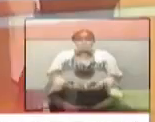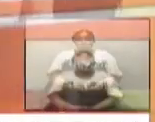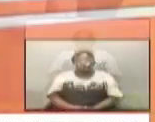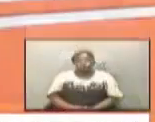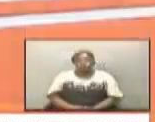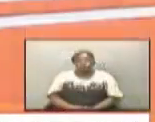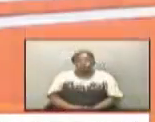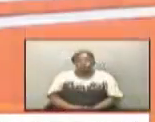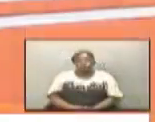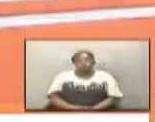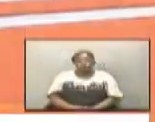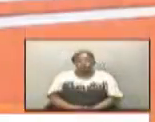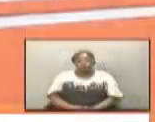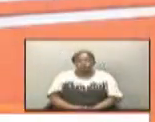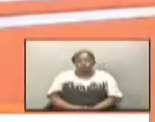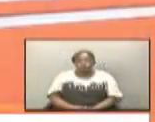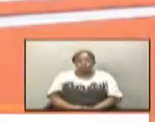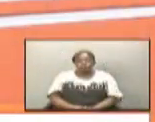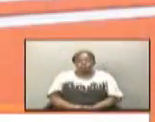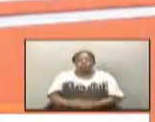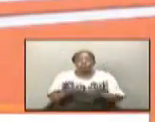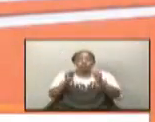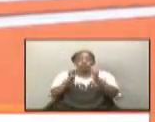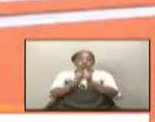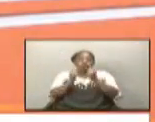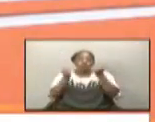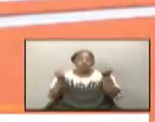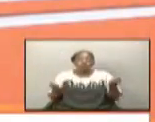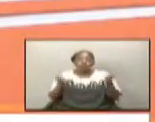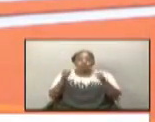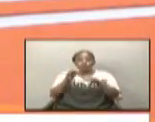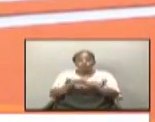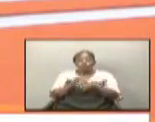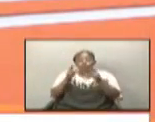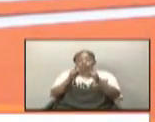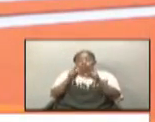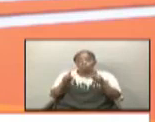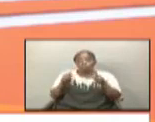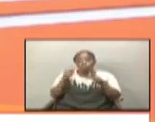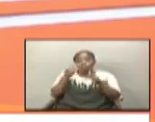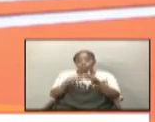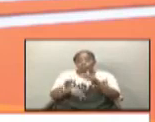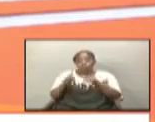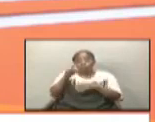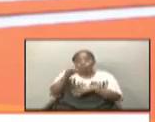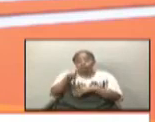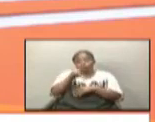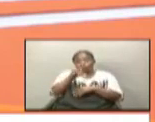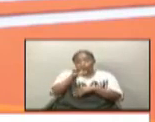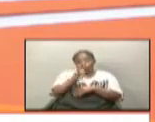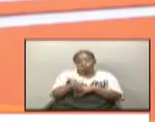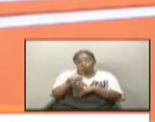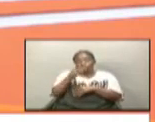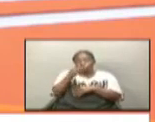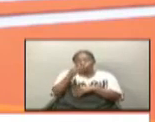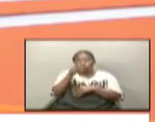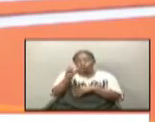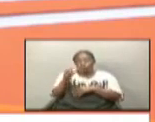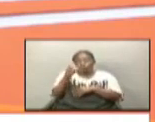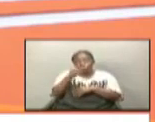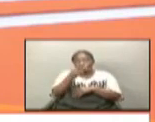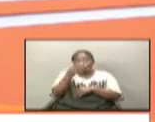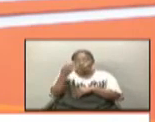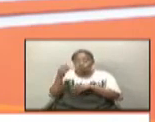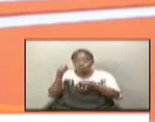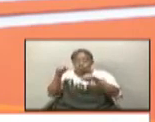TV. Atu lupapula lwa Akadde lusaba okuludde tu lya pass PLE 2023. Ku